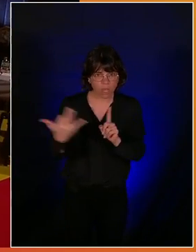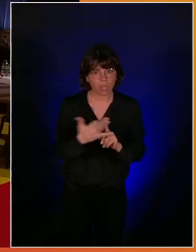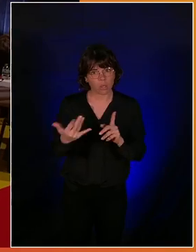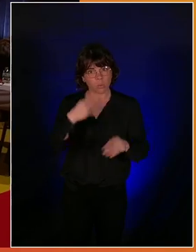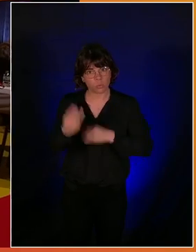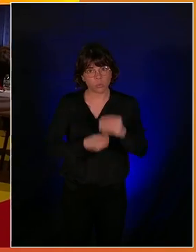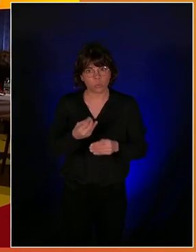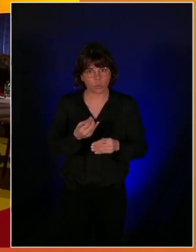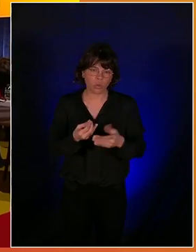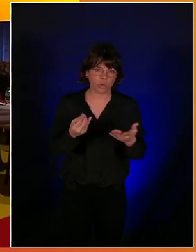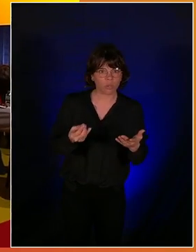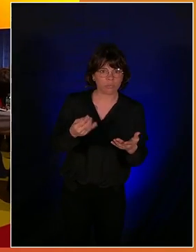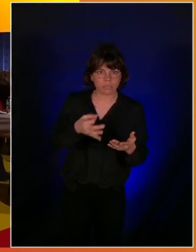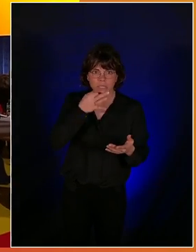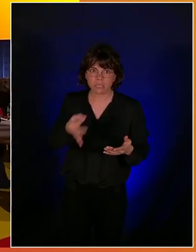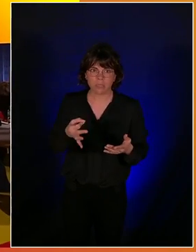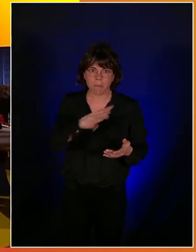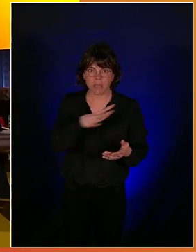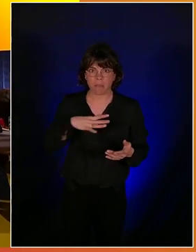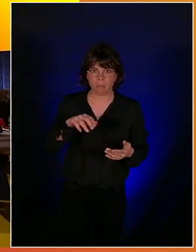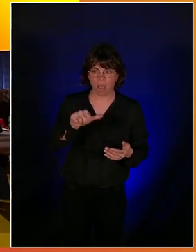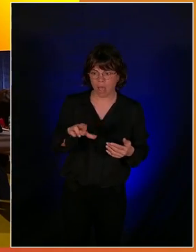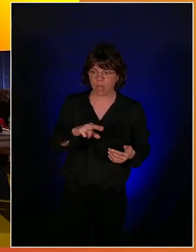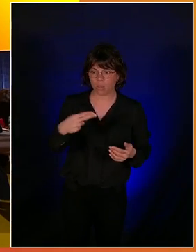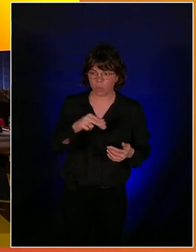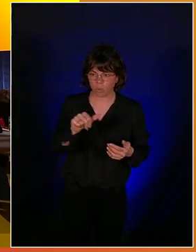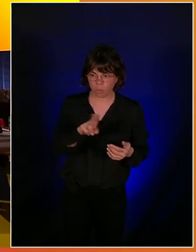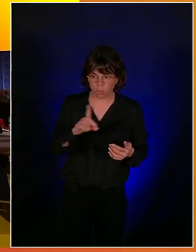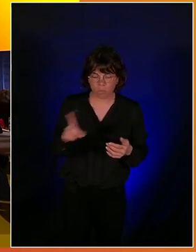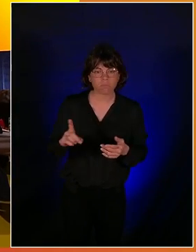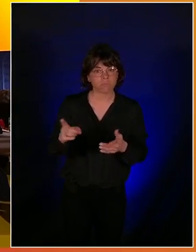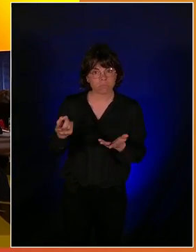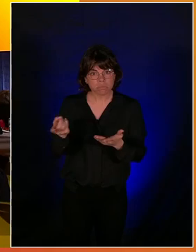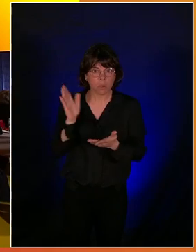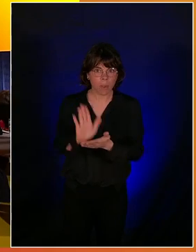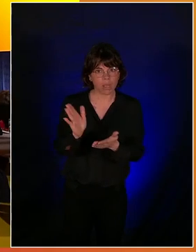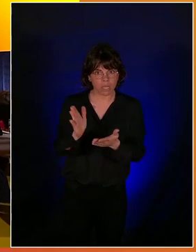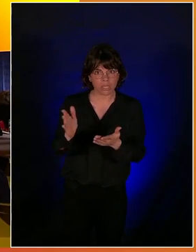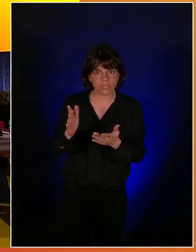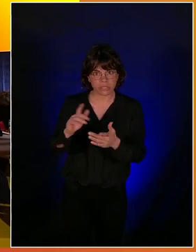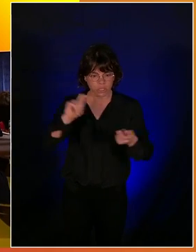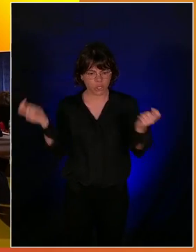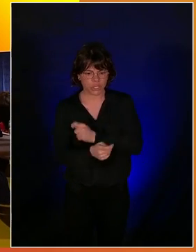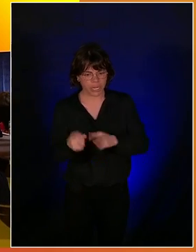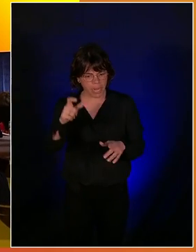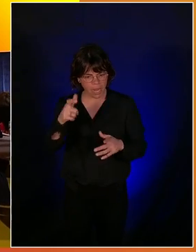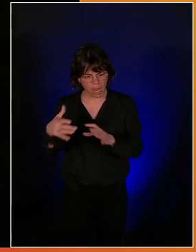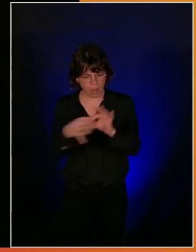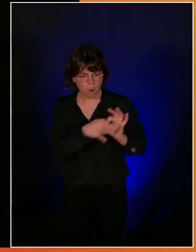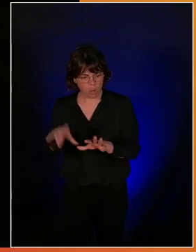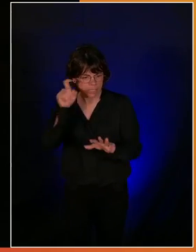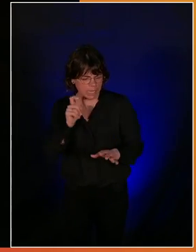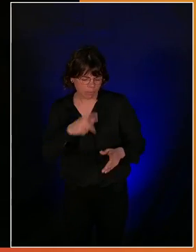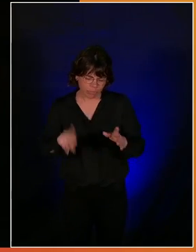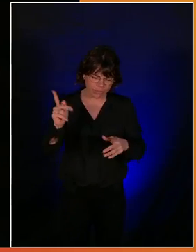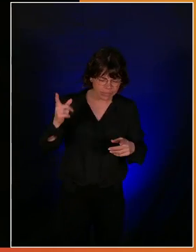ou comme le dit Anna prix Nobel de littérature changer les rapports des sexes est encore plus difficile que changer les rapports sociaux